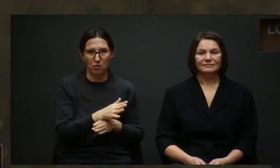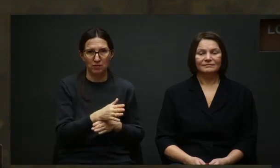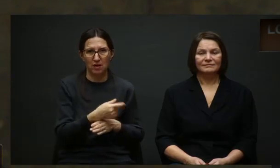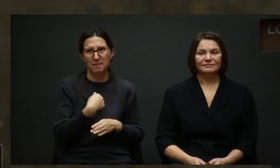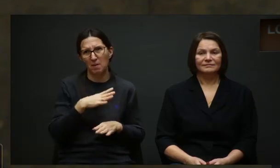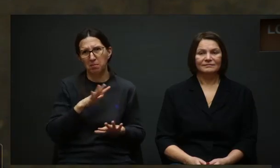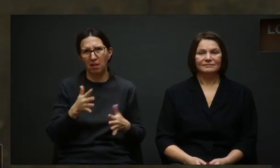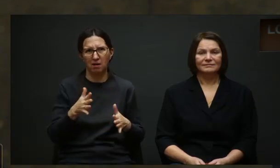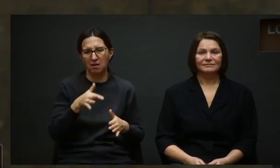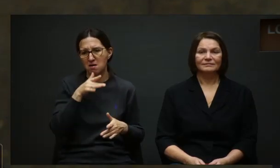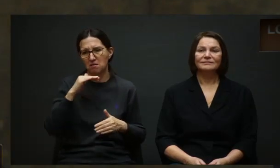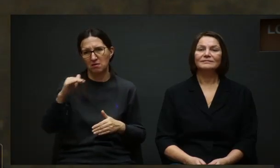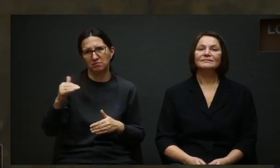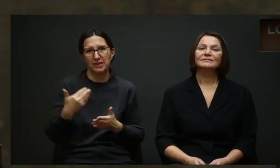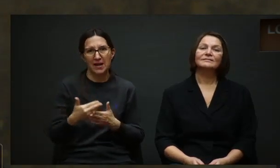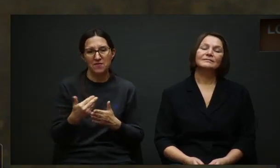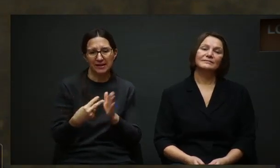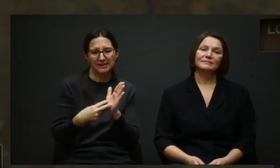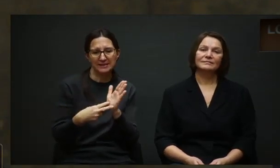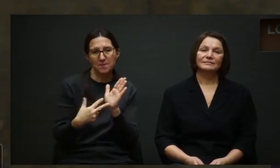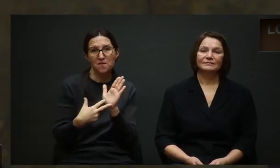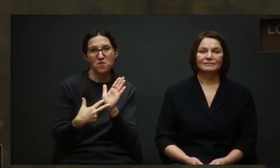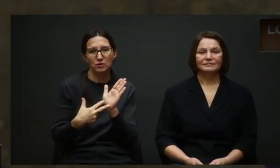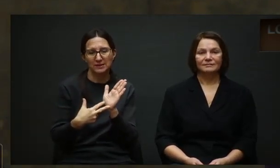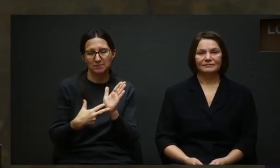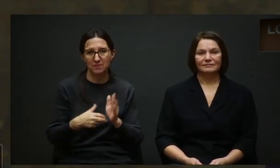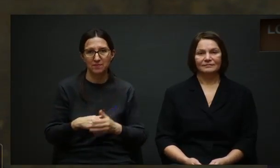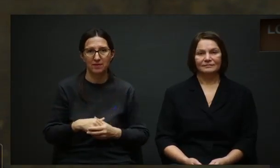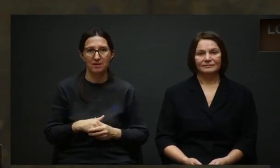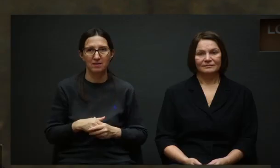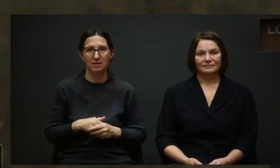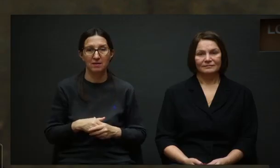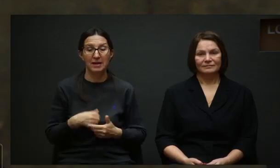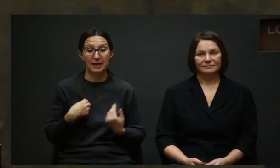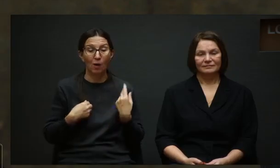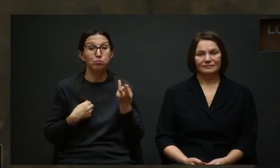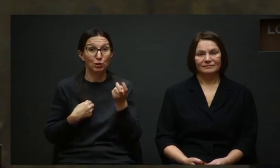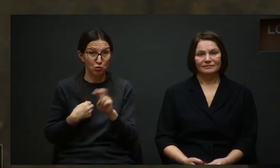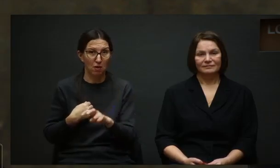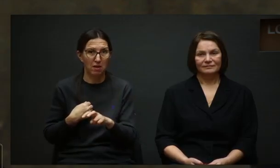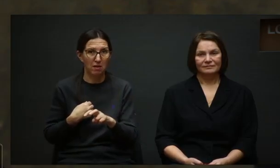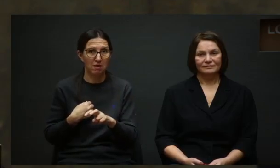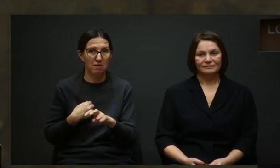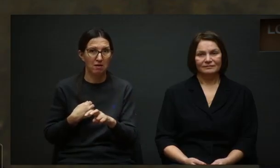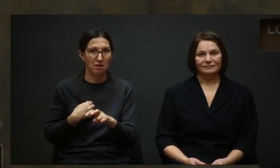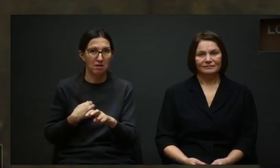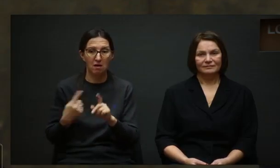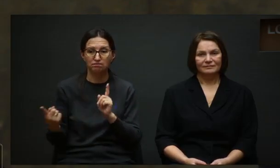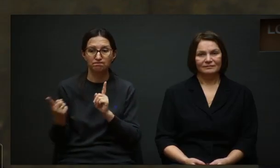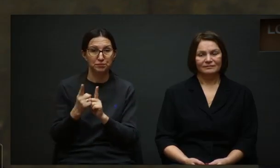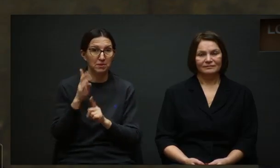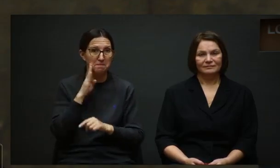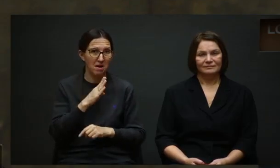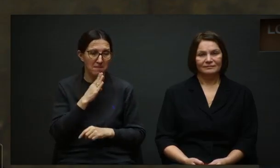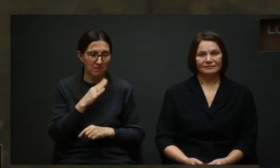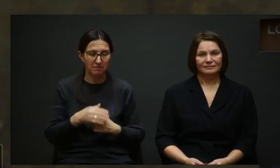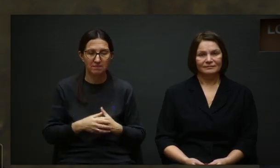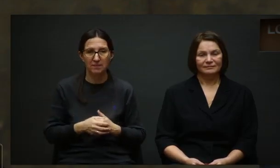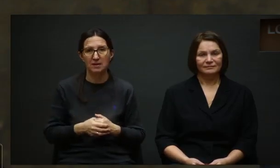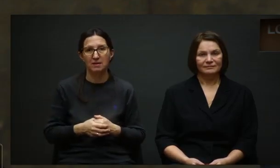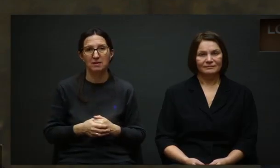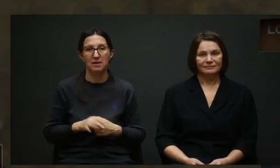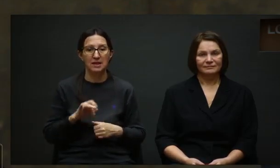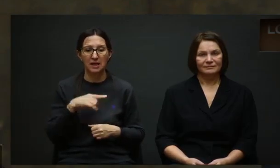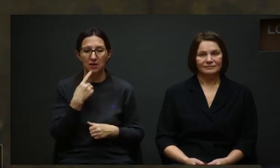тогда лет, наверное, 7 или 8. Я пришел, все, меня встретила мама